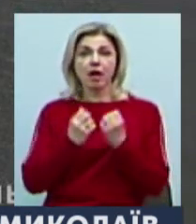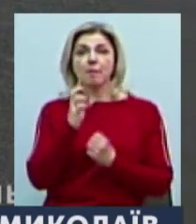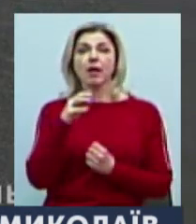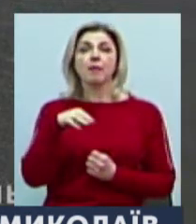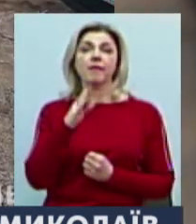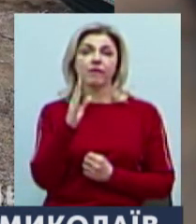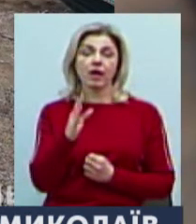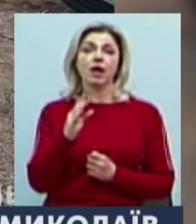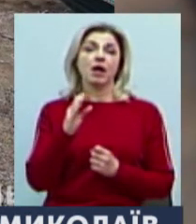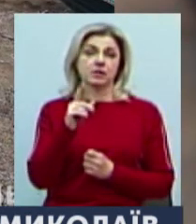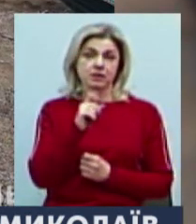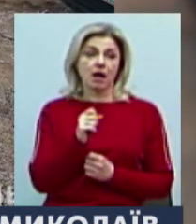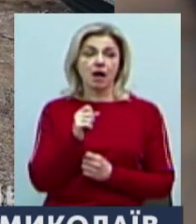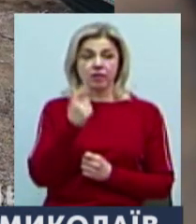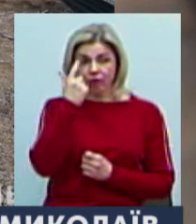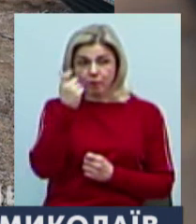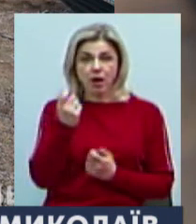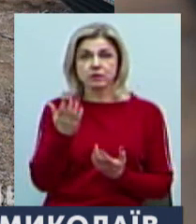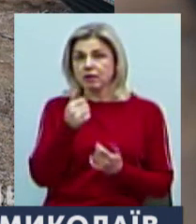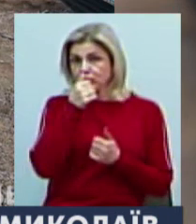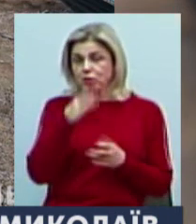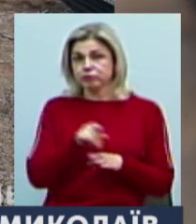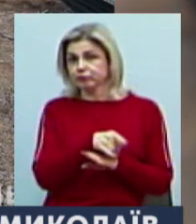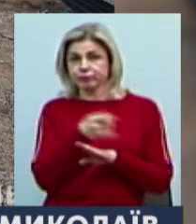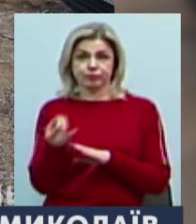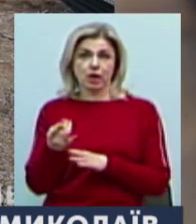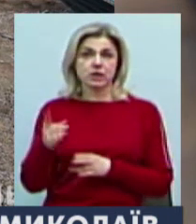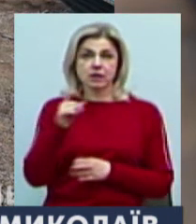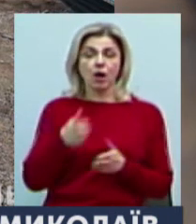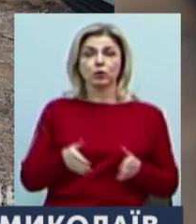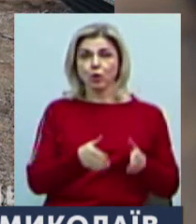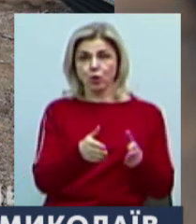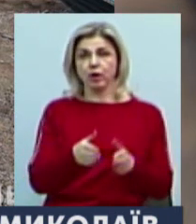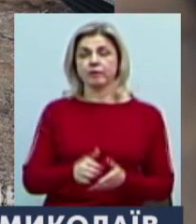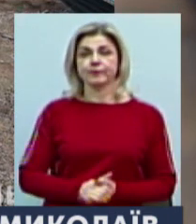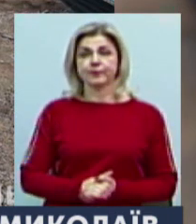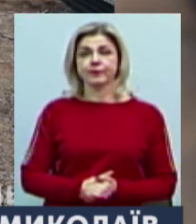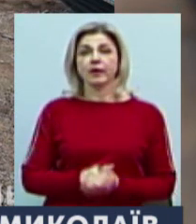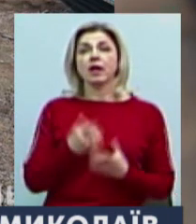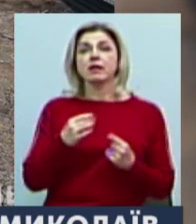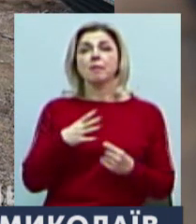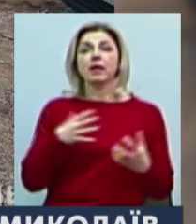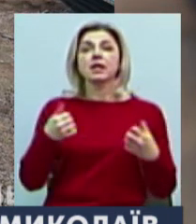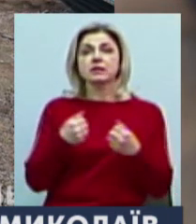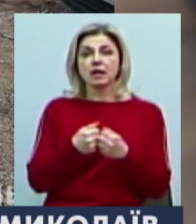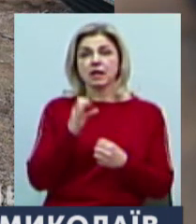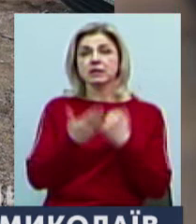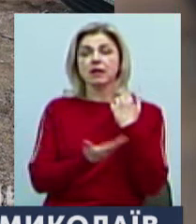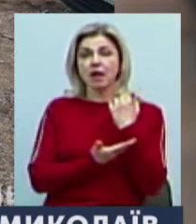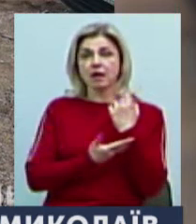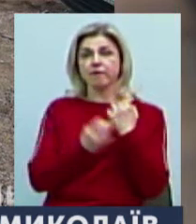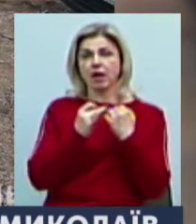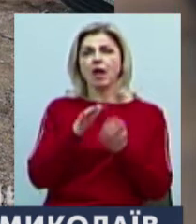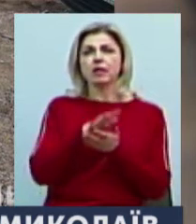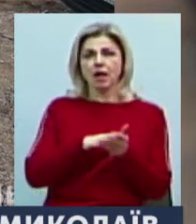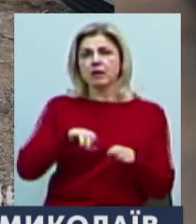X5, за попередніми даними, не впорався з керуванням і виїхав за межі проїзної частини у кювет. де сталося зіткнення із деревами та подальше